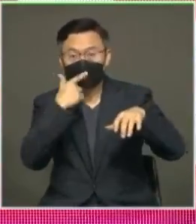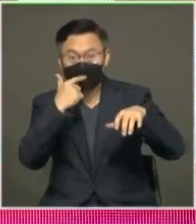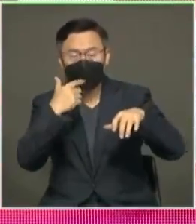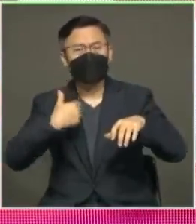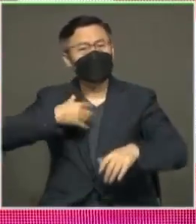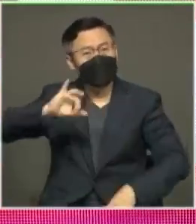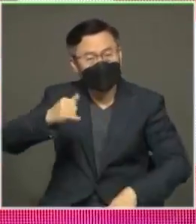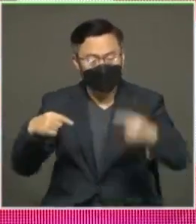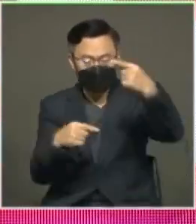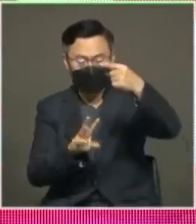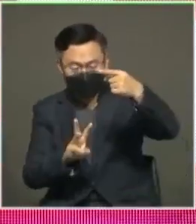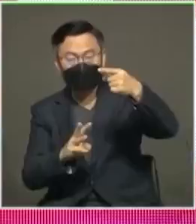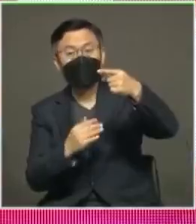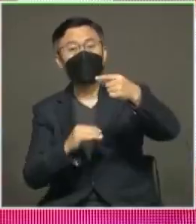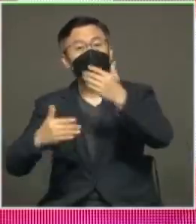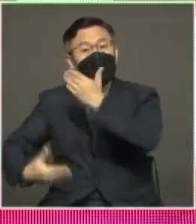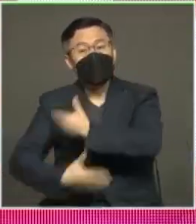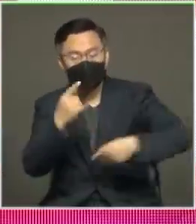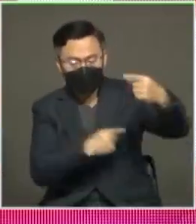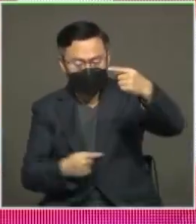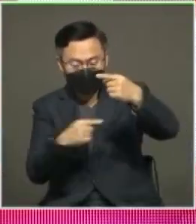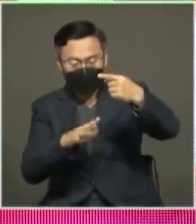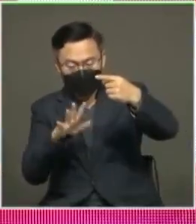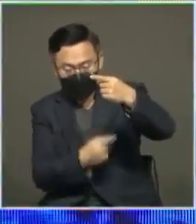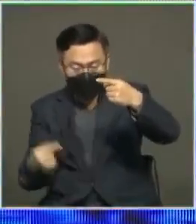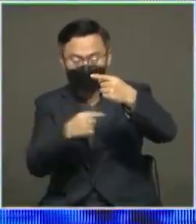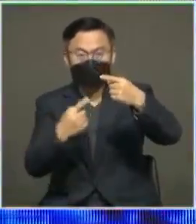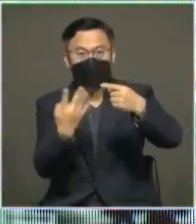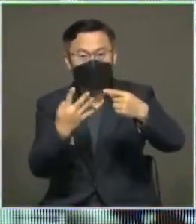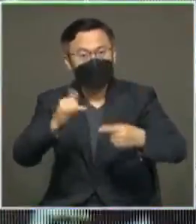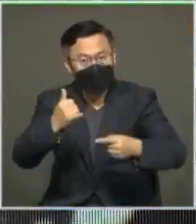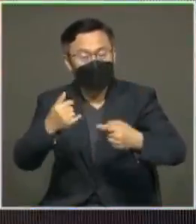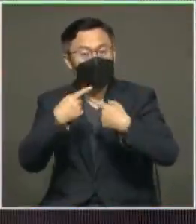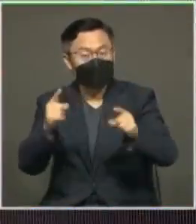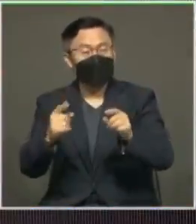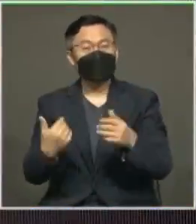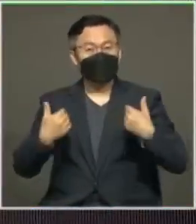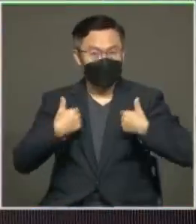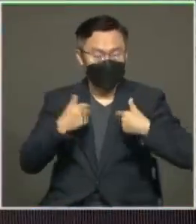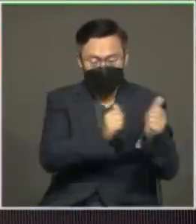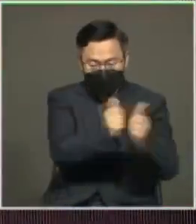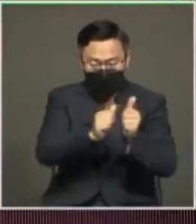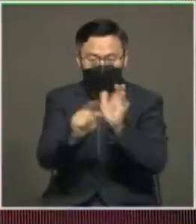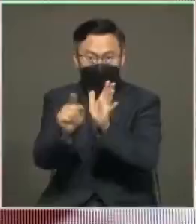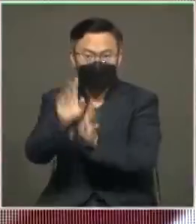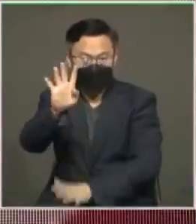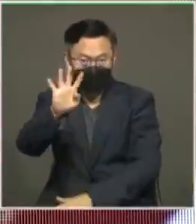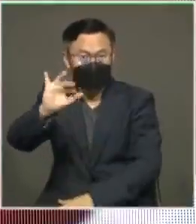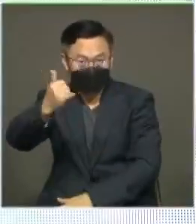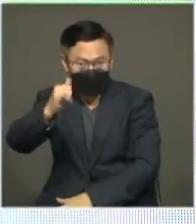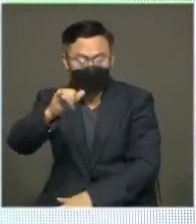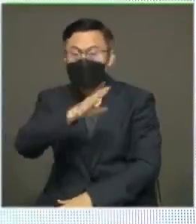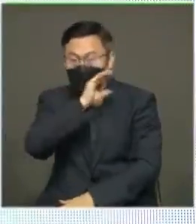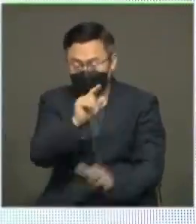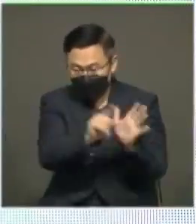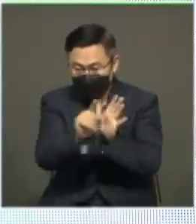แชมเปี้ยนส์ลีกกันอยู่แต่ก็ต้องไปถามว่าไอ้4เกมที่เหลือเนี่ยตัวของผู้จัดการทีมอย่างราฟรังนิกเองเนี่ยเข